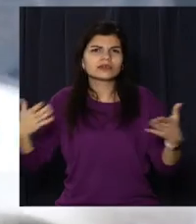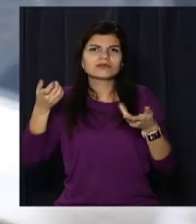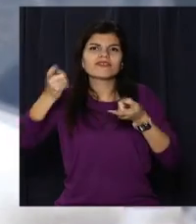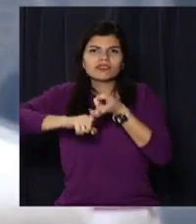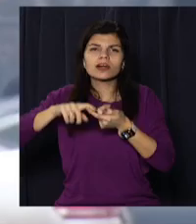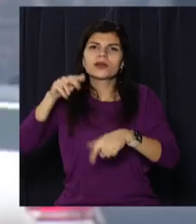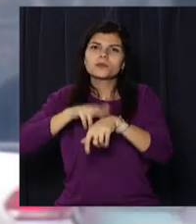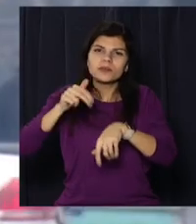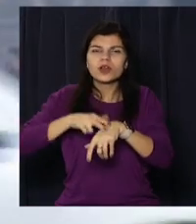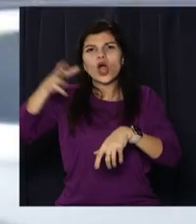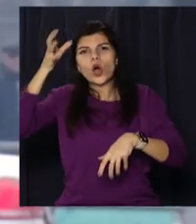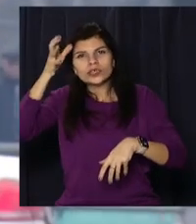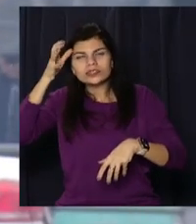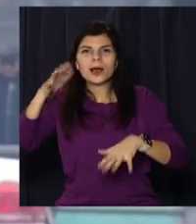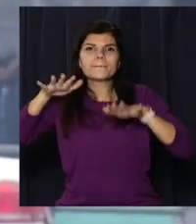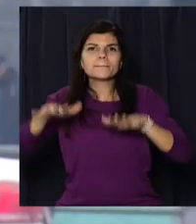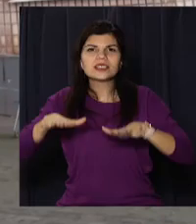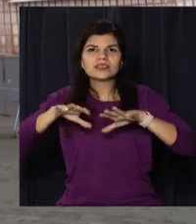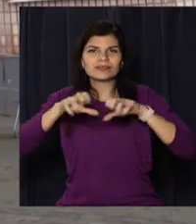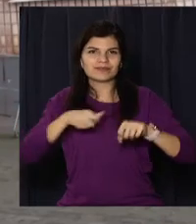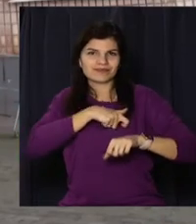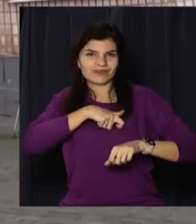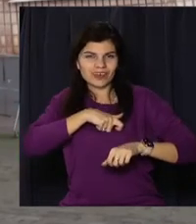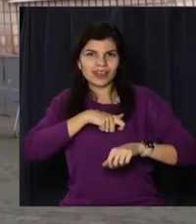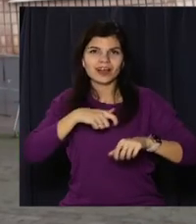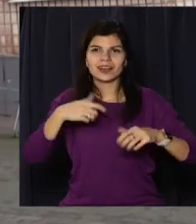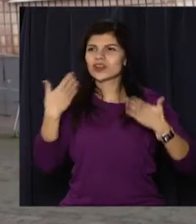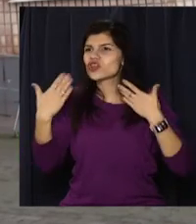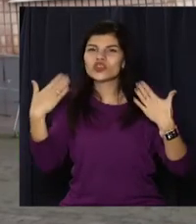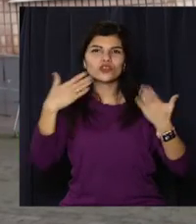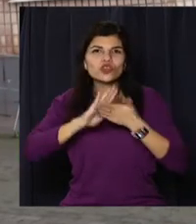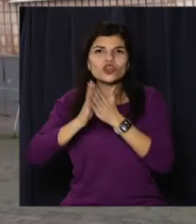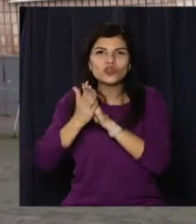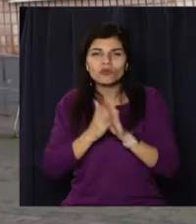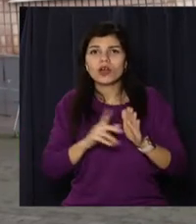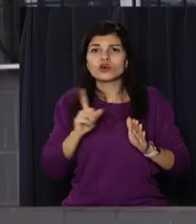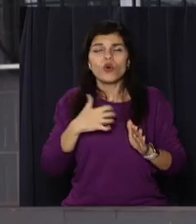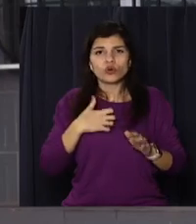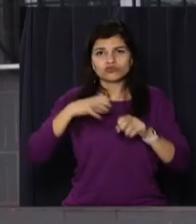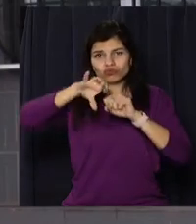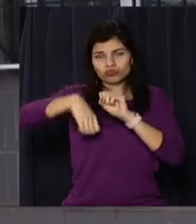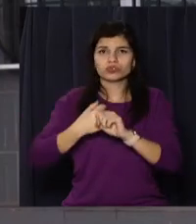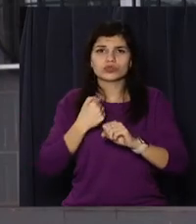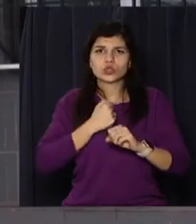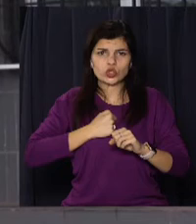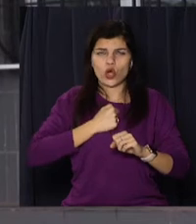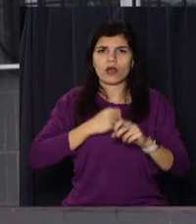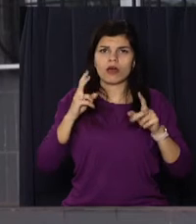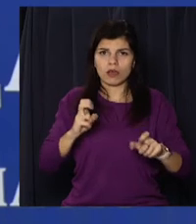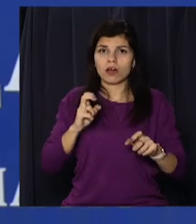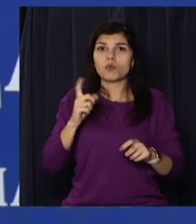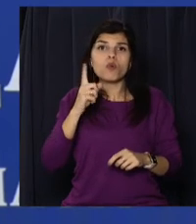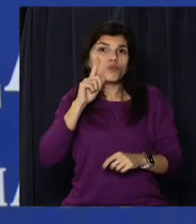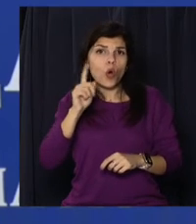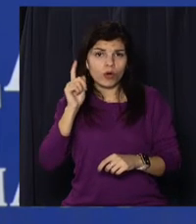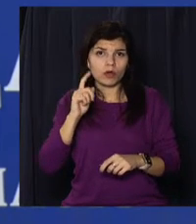– правоохоронцями, освітянами, місцевою владою та громадськістю. Все задля того, щоб знищити зло, яке губить молодь. Цього разу діалог